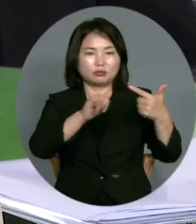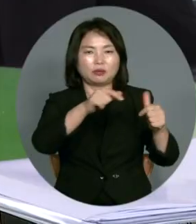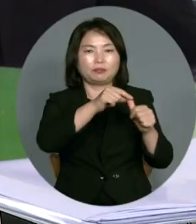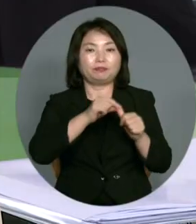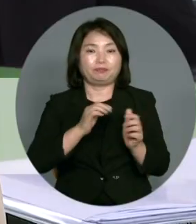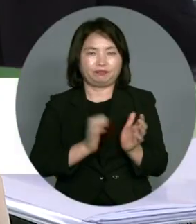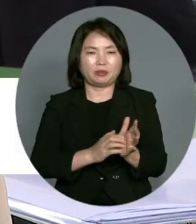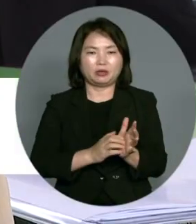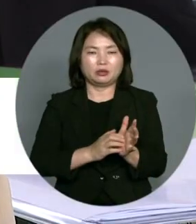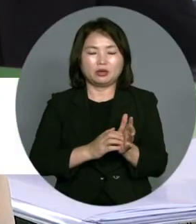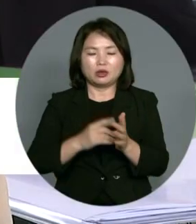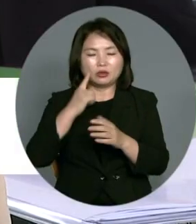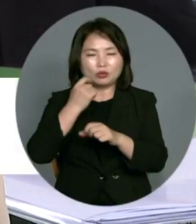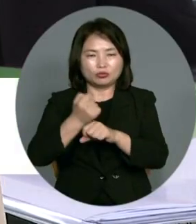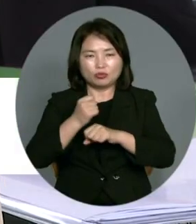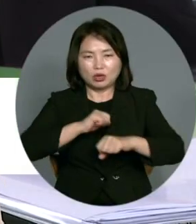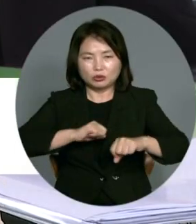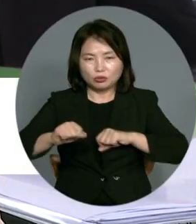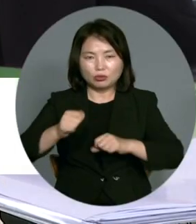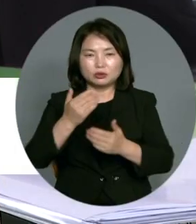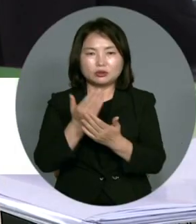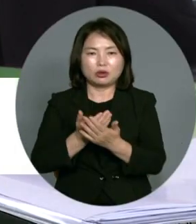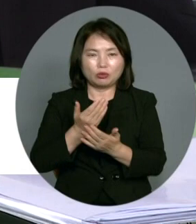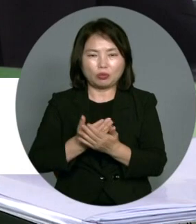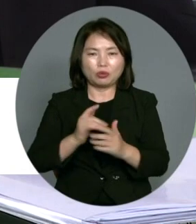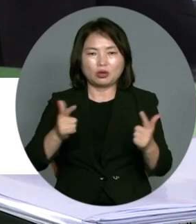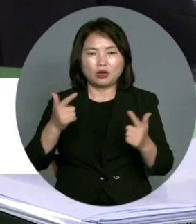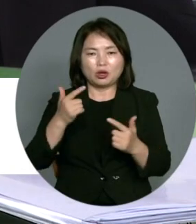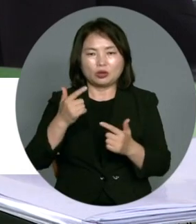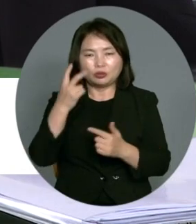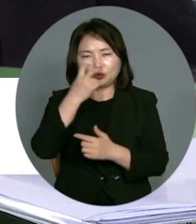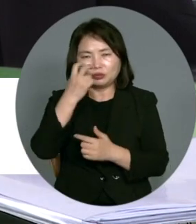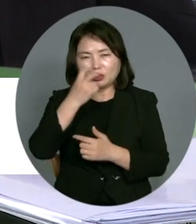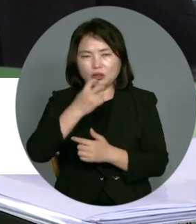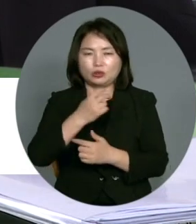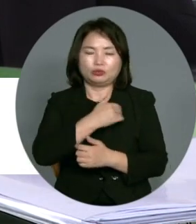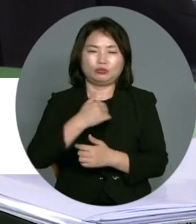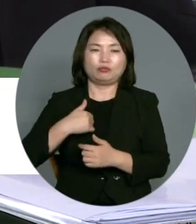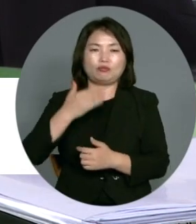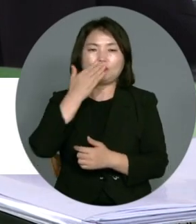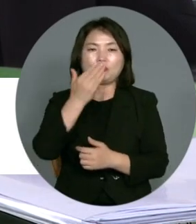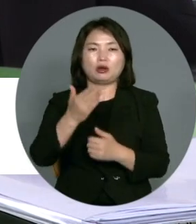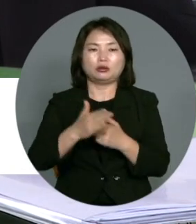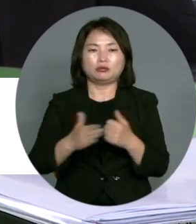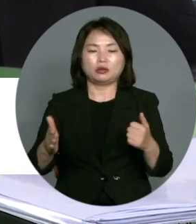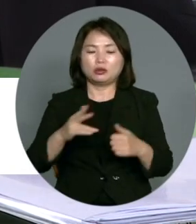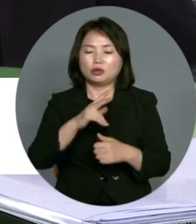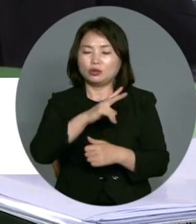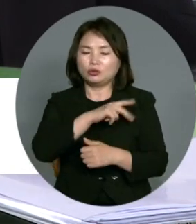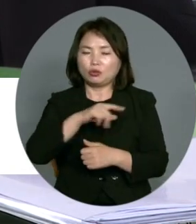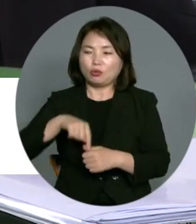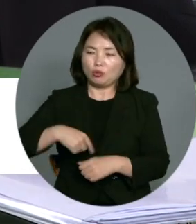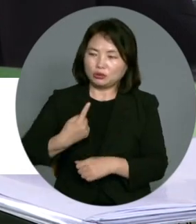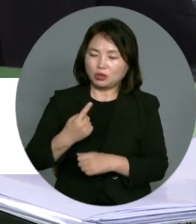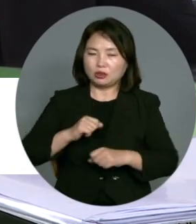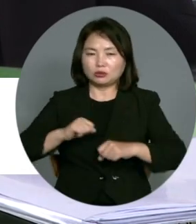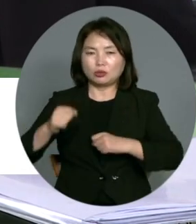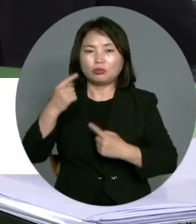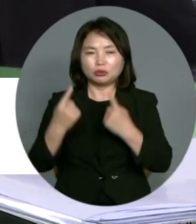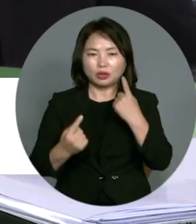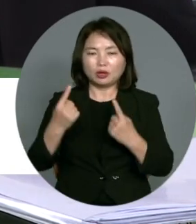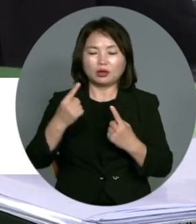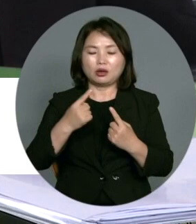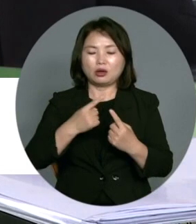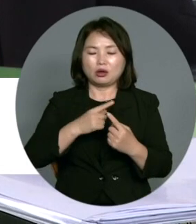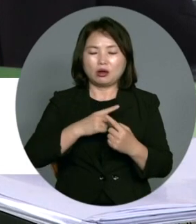연구 활동이나 뭐 그랑 초 자료에 대한 그런 풍부한 조사 들을 할 수 있기 때문에 보다 아무래도 그 연이 혼자 하실 때